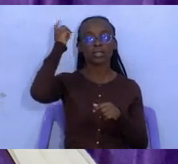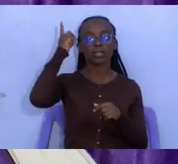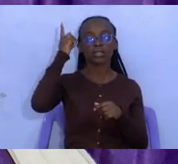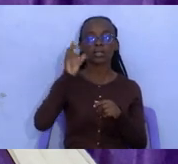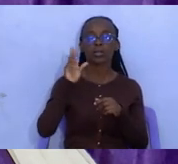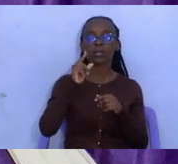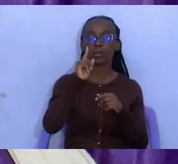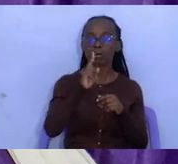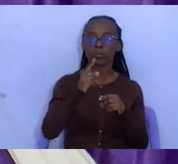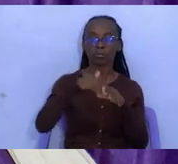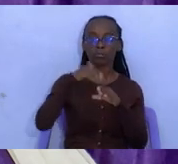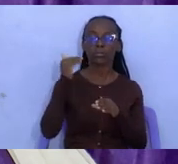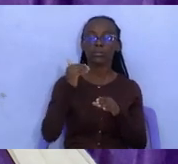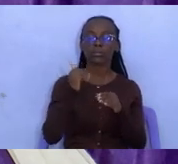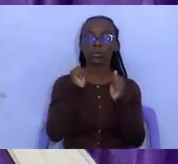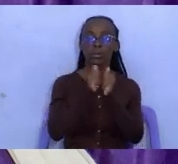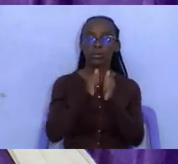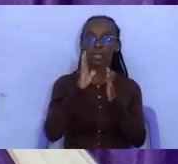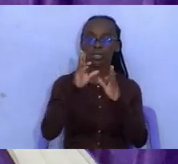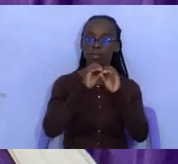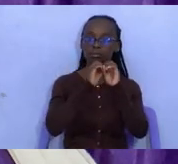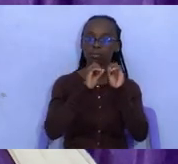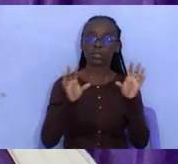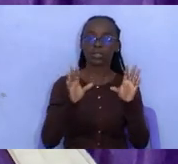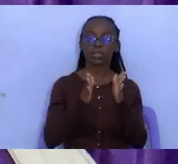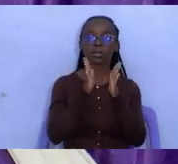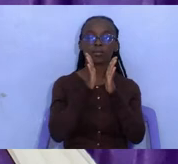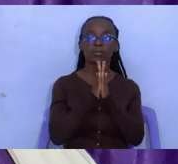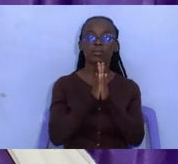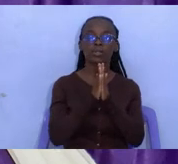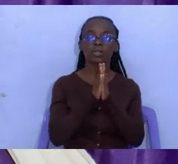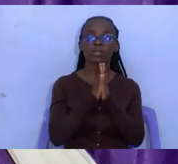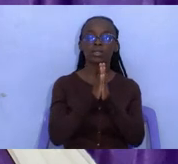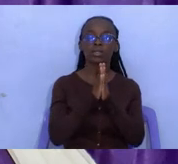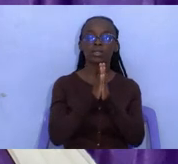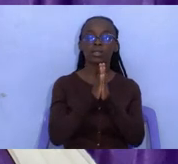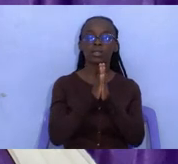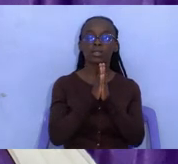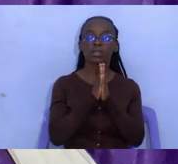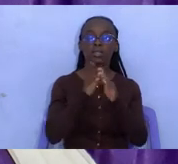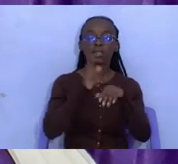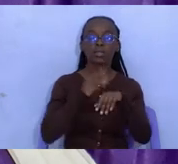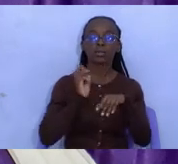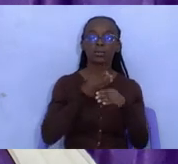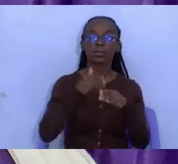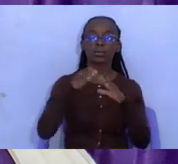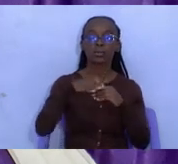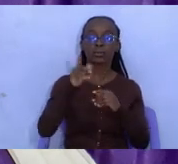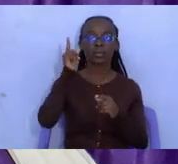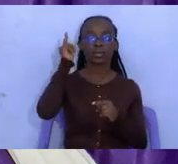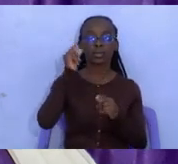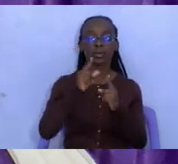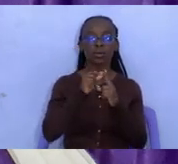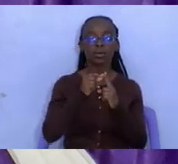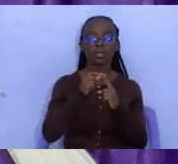Asitoke mtu Bwana akiwa hana chochote. Ninaomba Bwana tuvute karibu kutumia neno lako katika ibada hii. Na mwisho